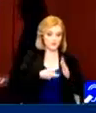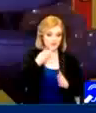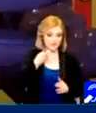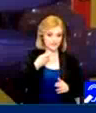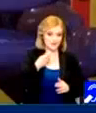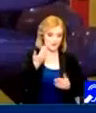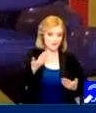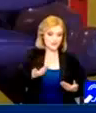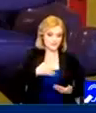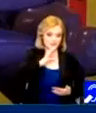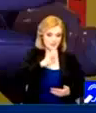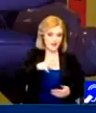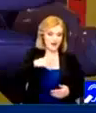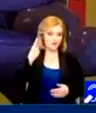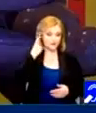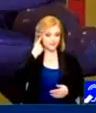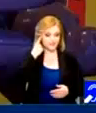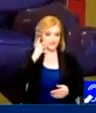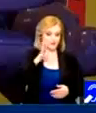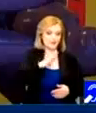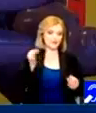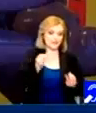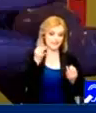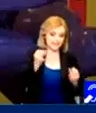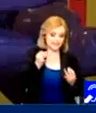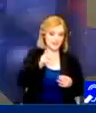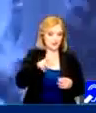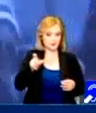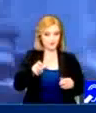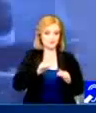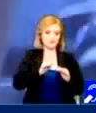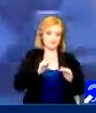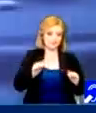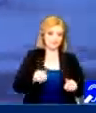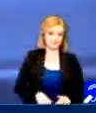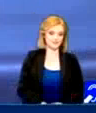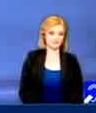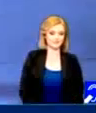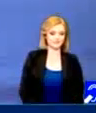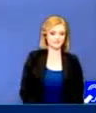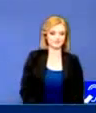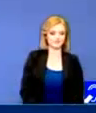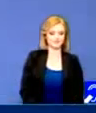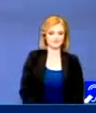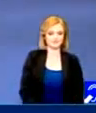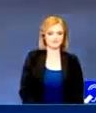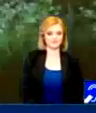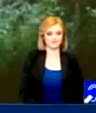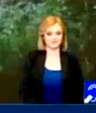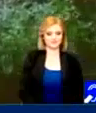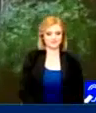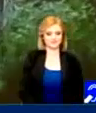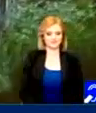timpuri. Expoziția a fost gândită să fie interactivă. Legătura dinamică dintre om și câine este studiată și învățată în 5 săli și tot